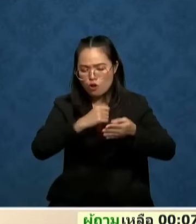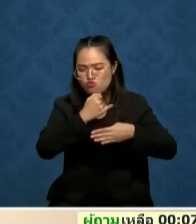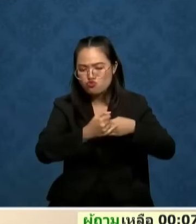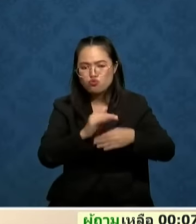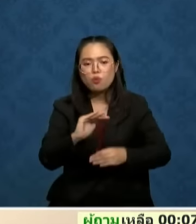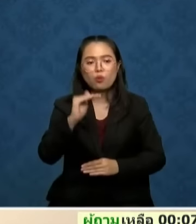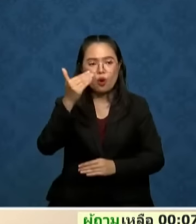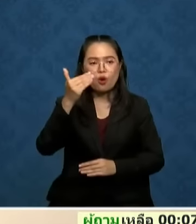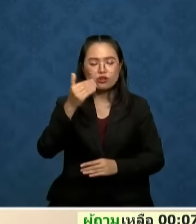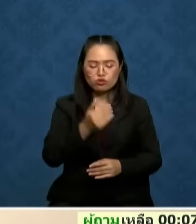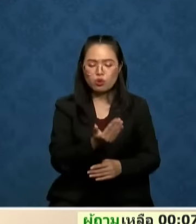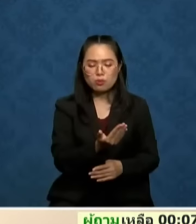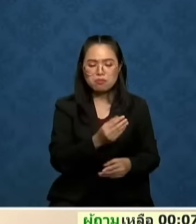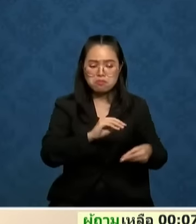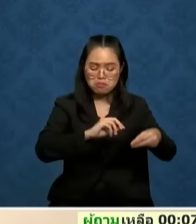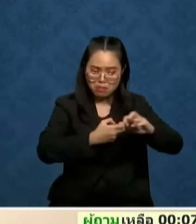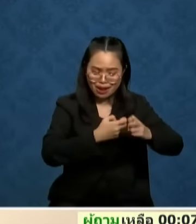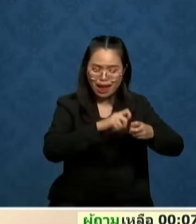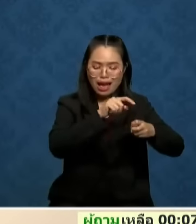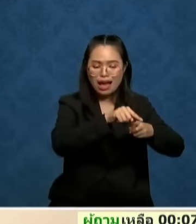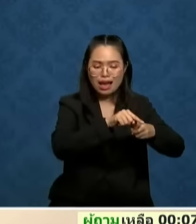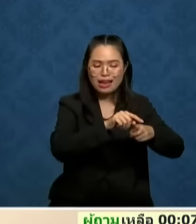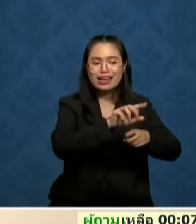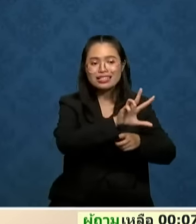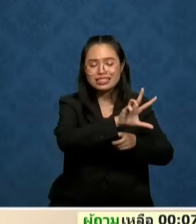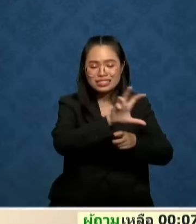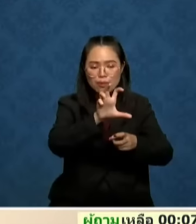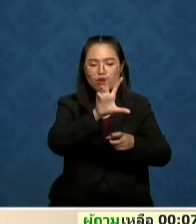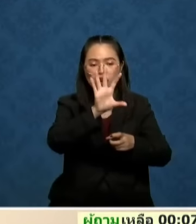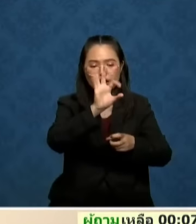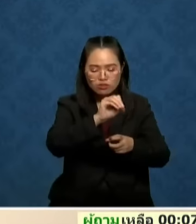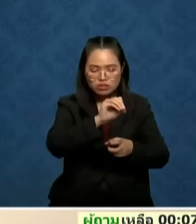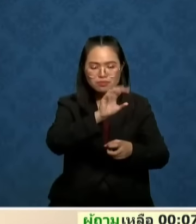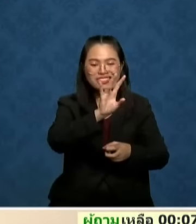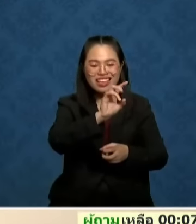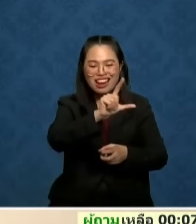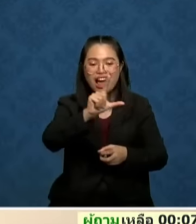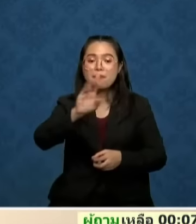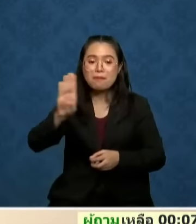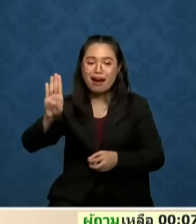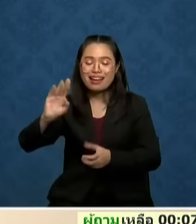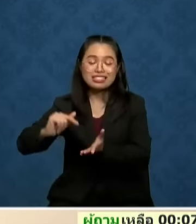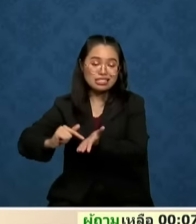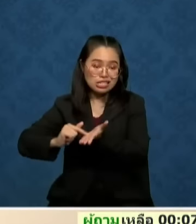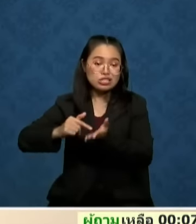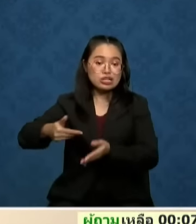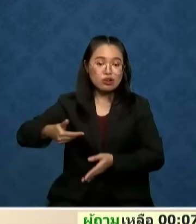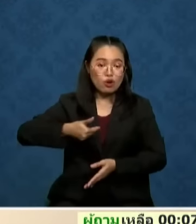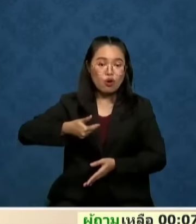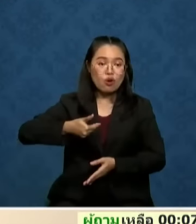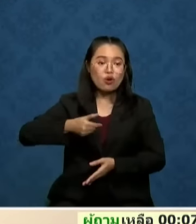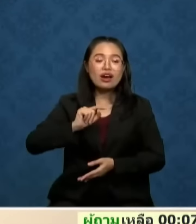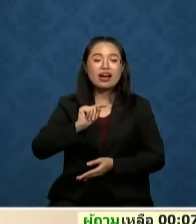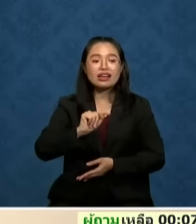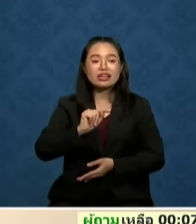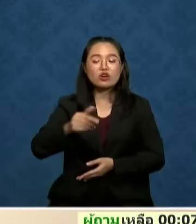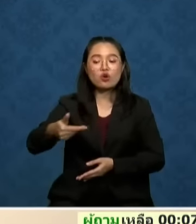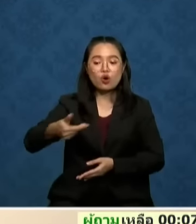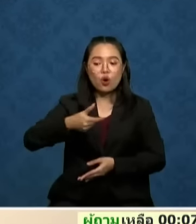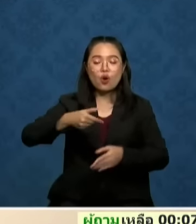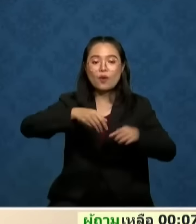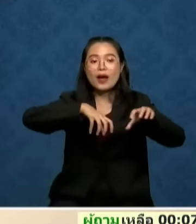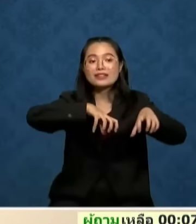หน้างานวินโปรเซสเนี่ย397ล้านบาทที่ได้ที่ขอมาตอนเมื่อสักครู่นะคะมันเป็นการขอเพื่อการจัด